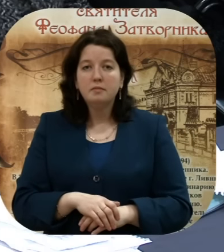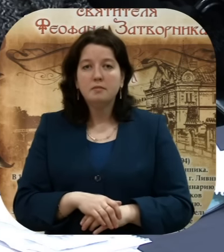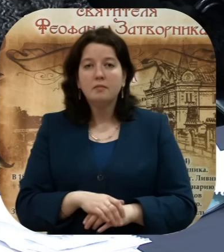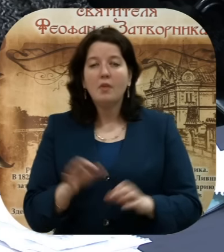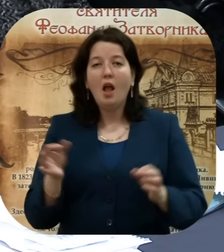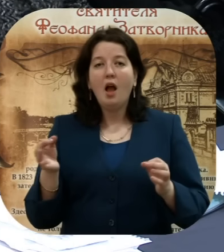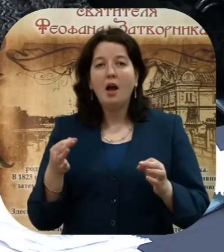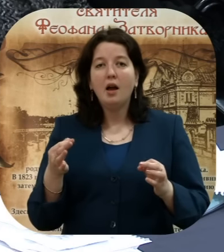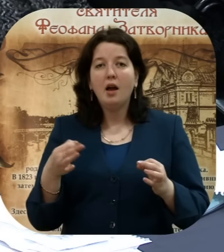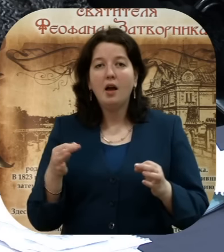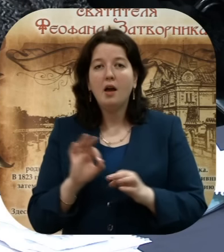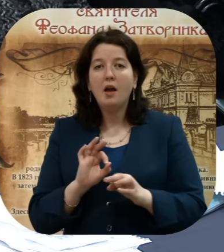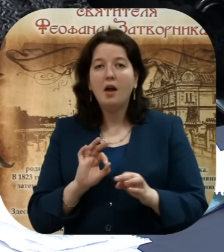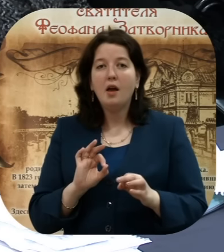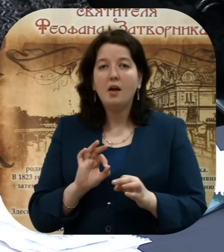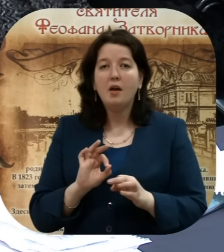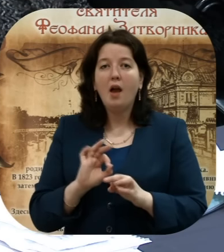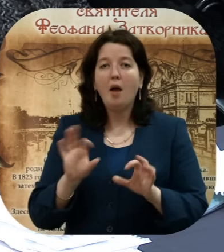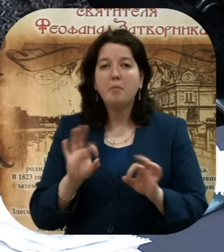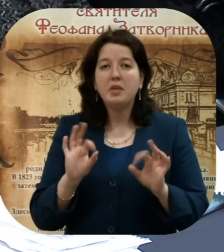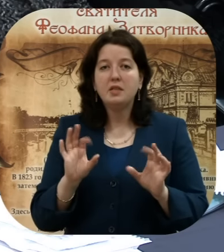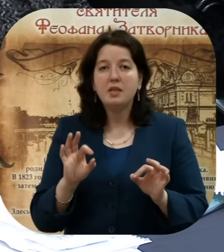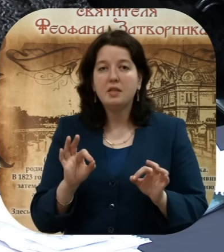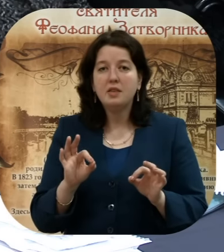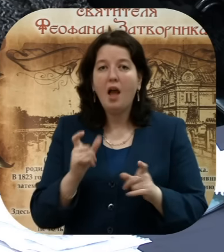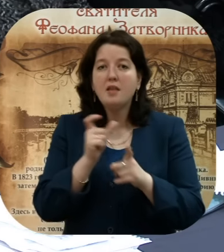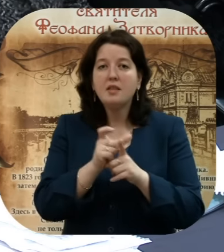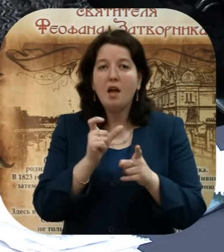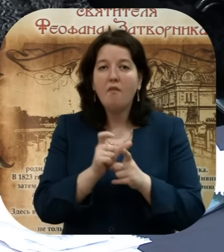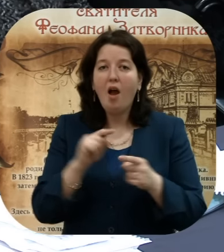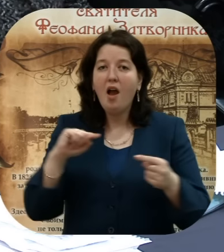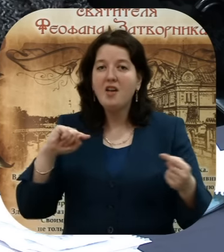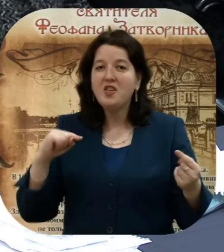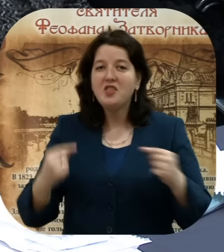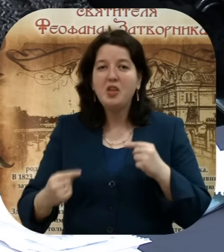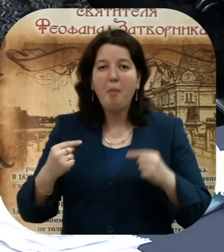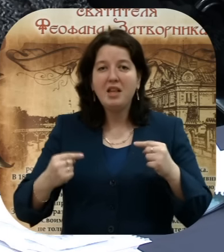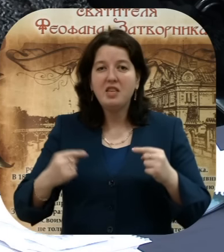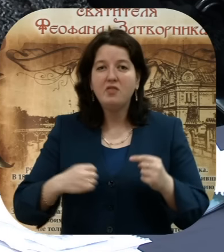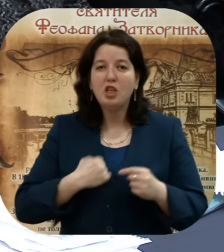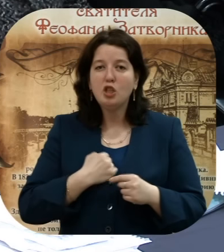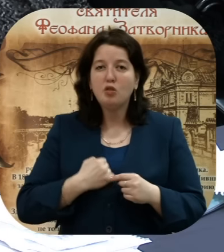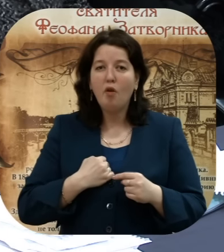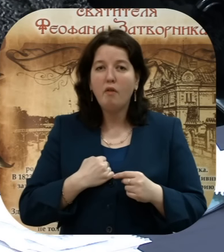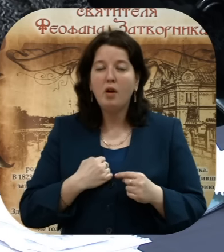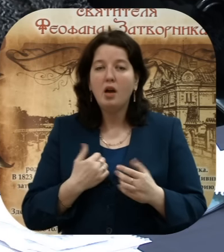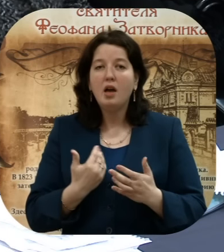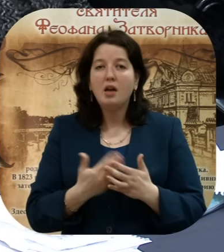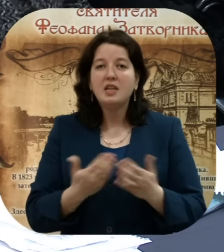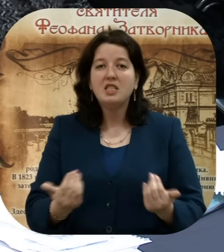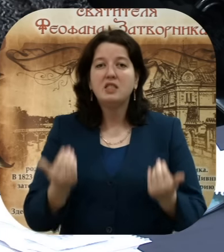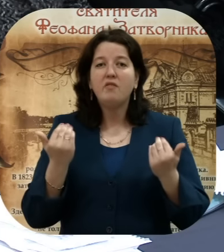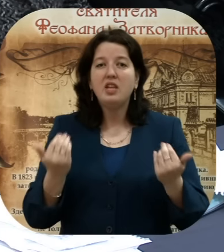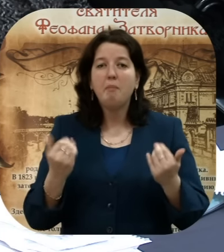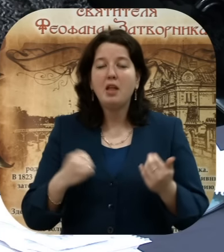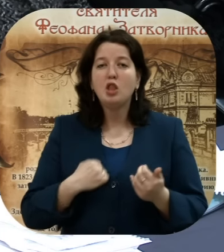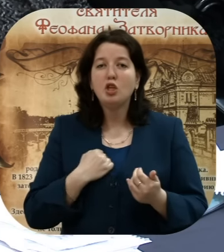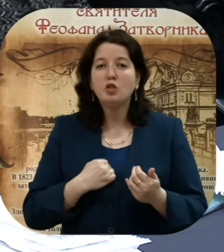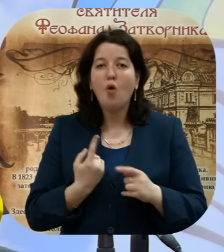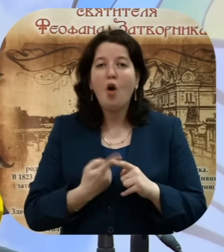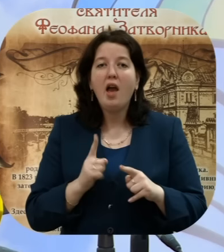Объясните, пожалуйста, слова «не протився злому» применительно к современному злу. Что нужно считать таковым?